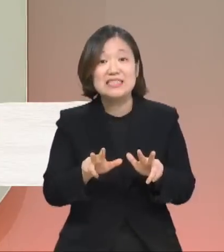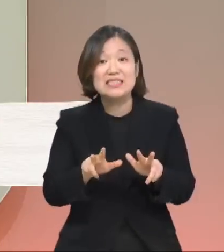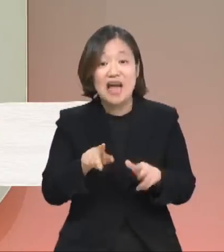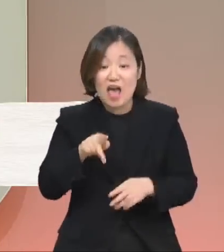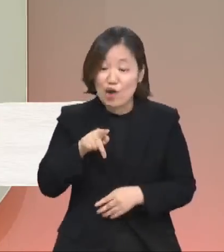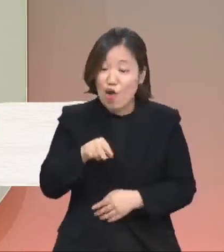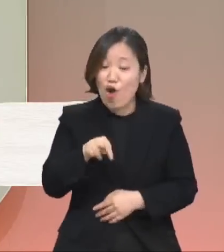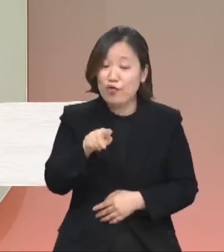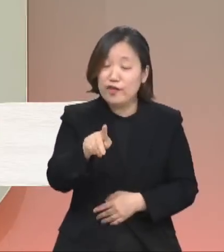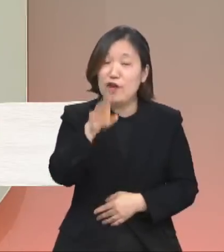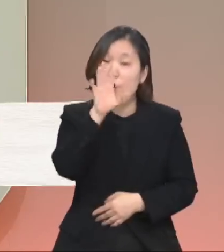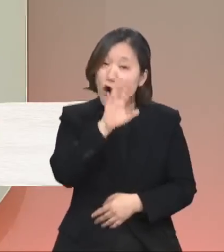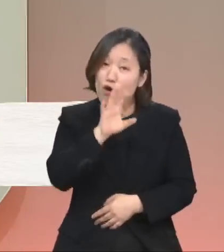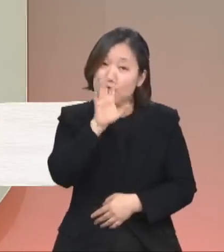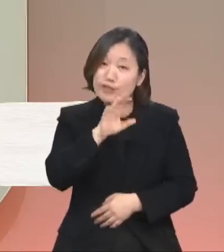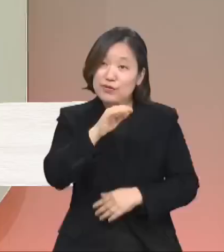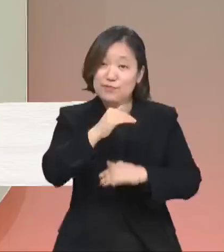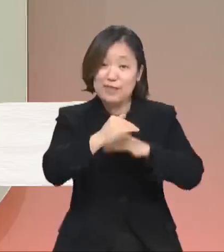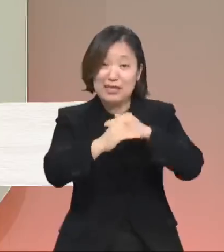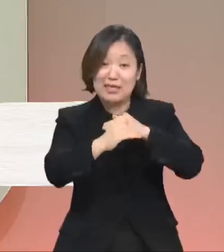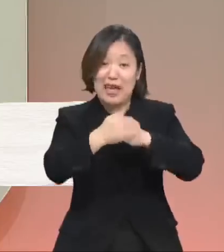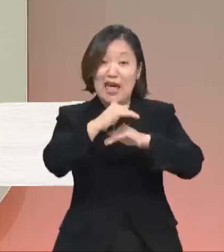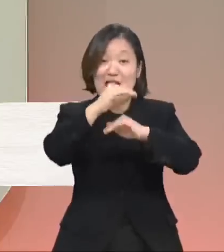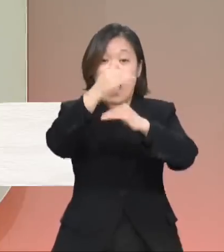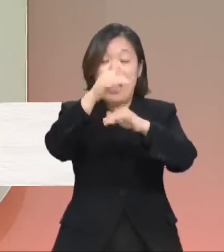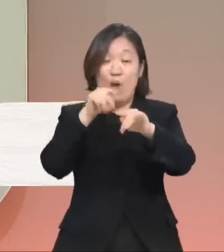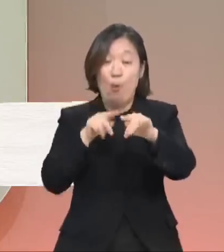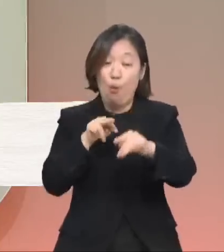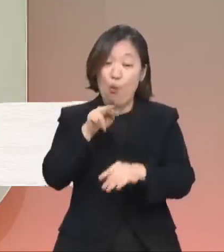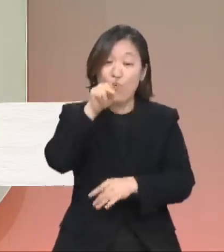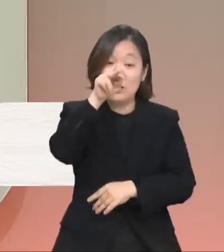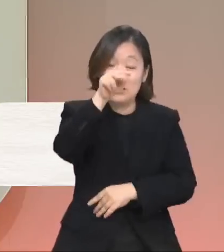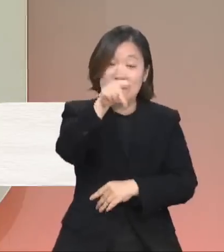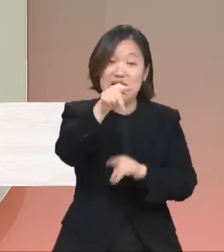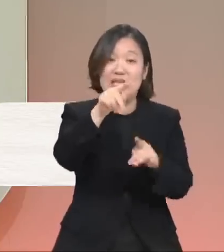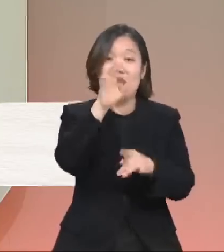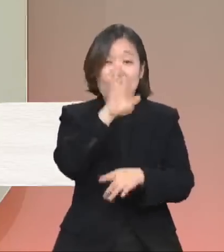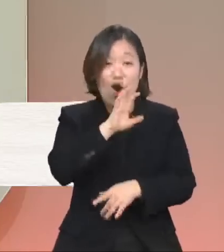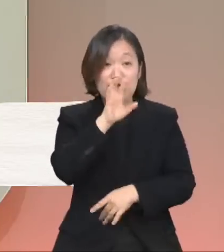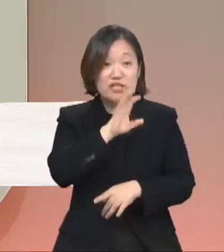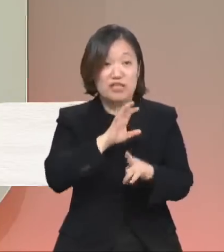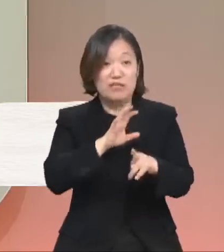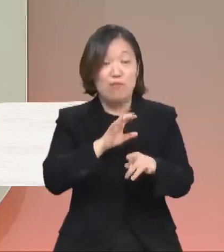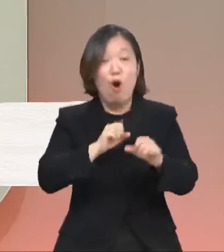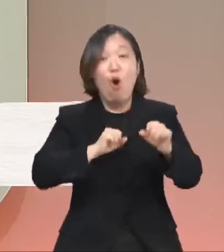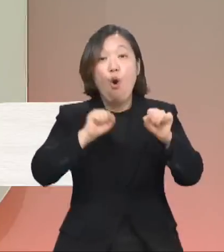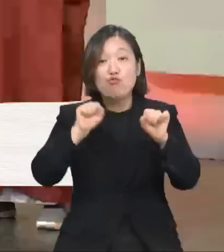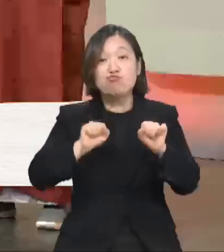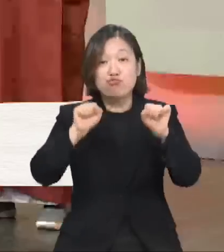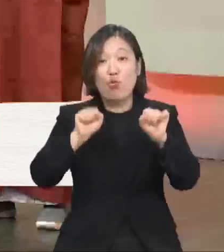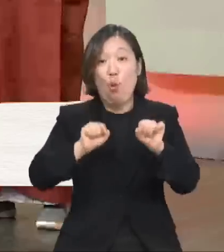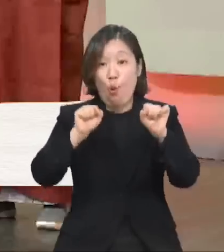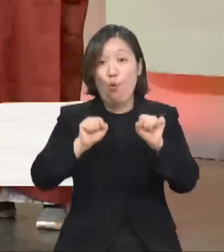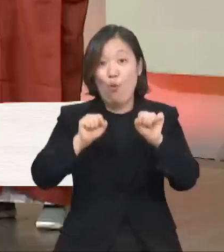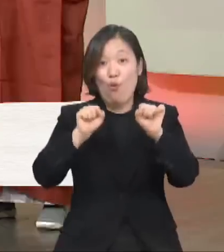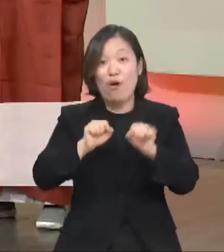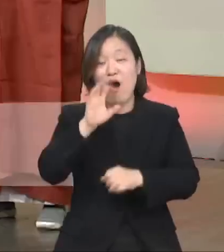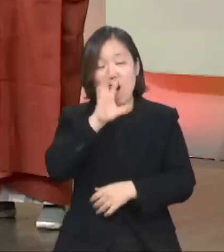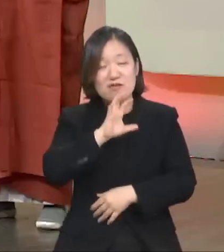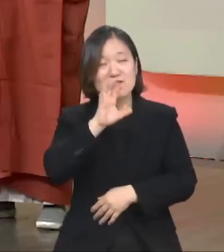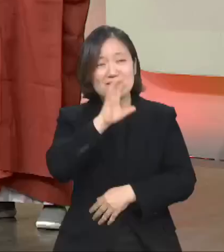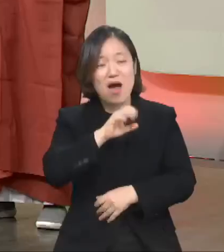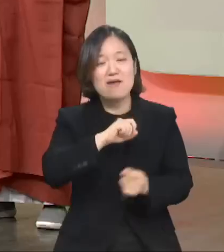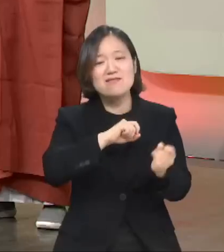걷기 연습 계단 오르기 스쿼트 등의 운동으로 재활치료를 받고 있습니다 다행이다